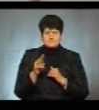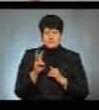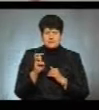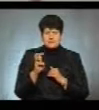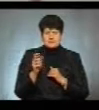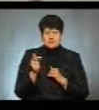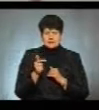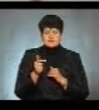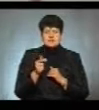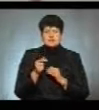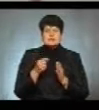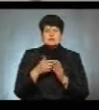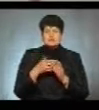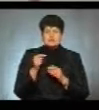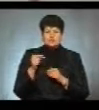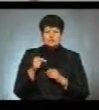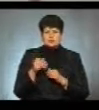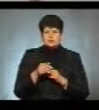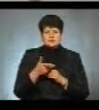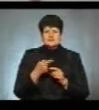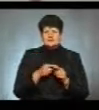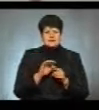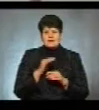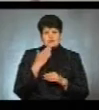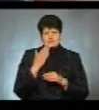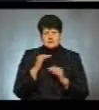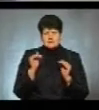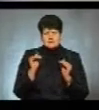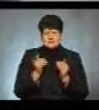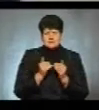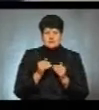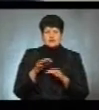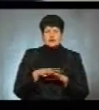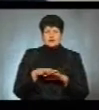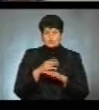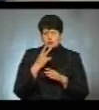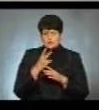гривень ціну на 1000 кубів. Я думаю, що це не останнє зниження. Ринки показують зниження.